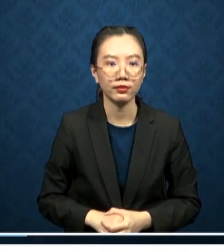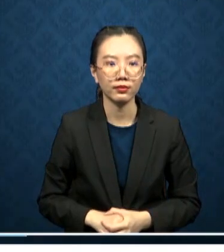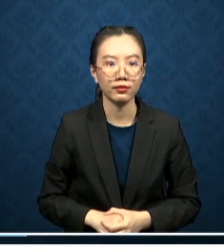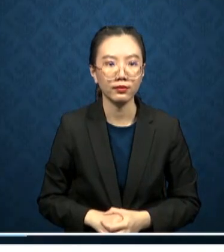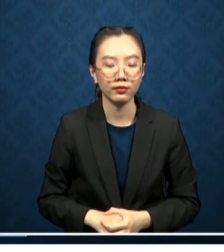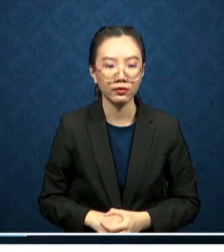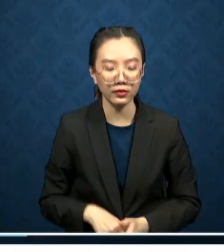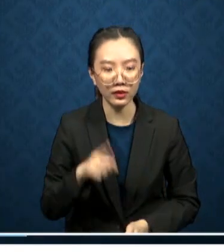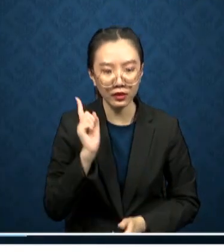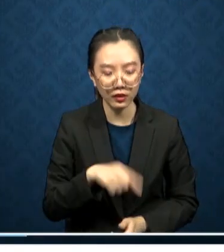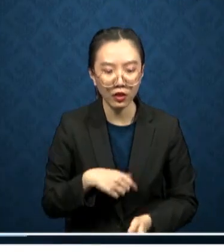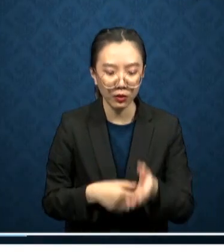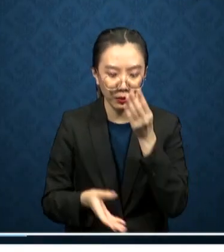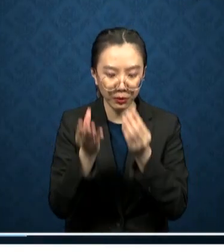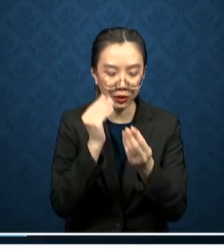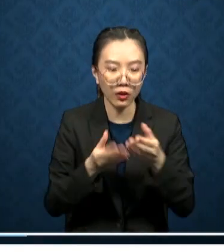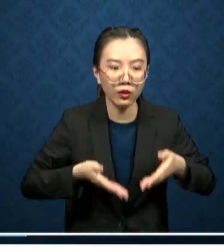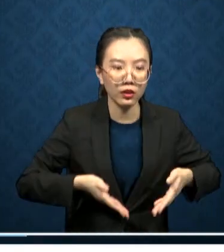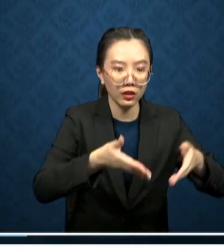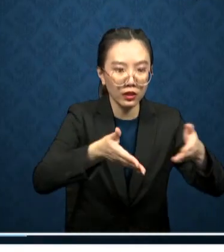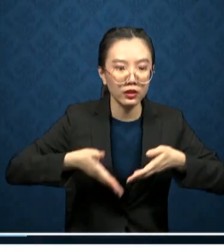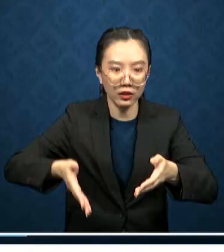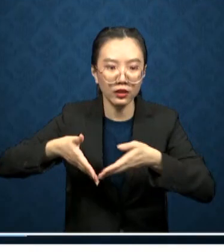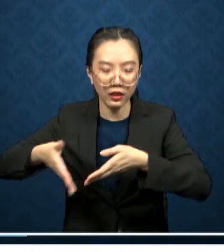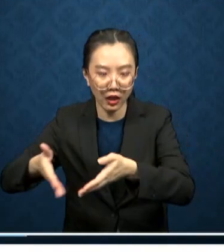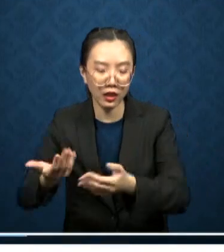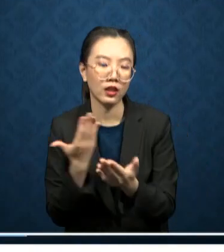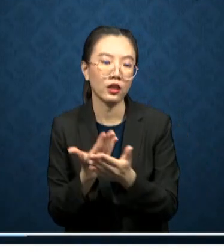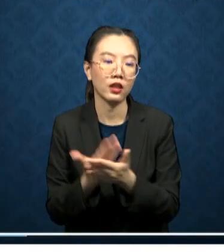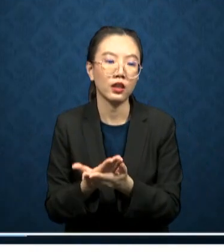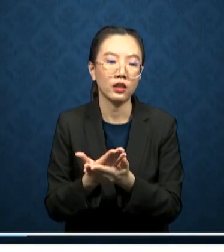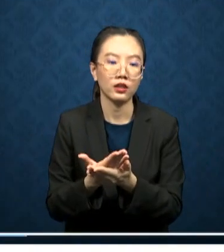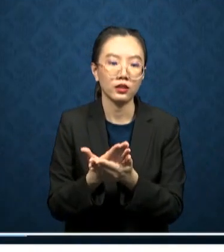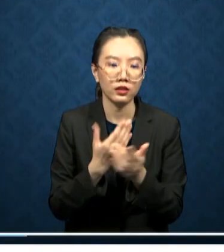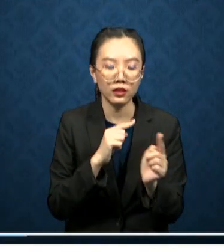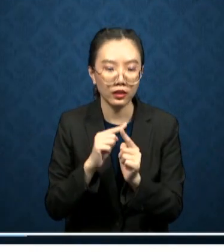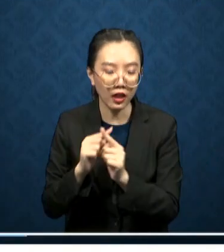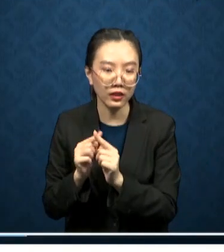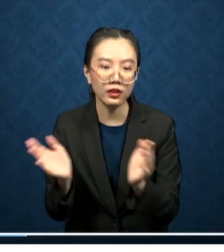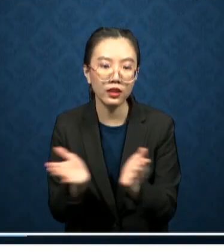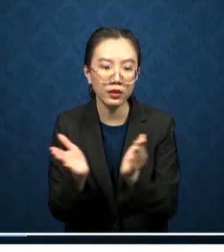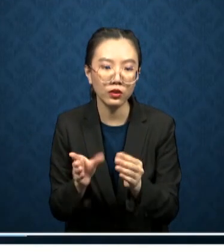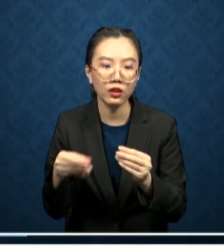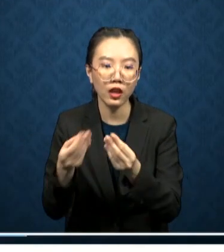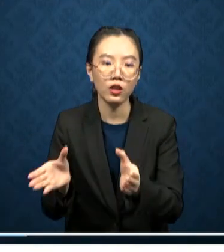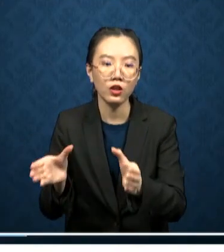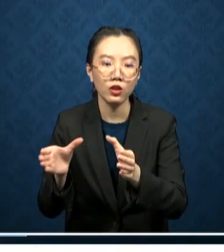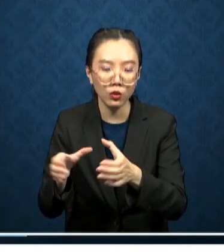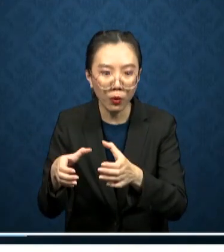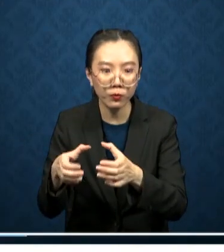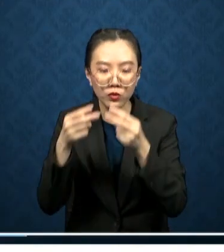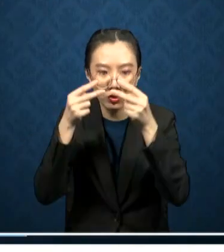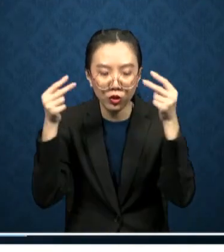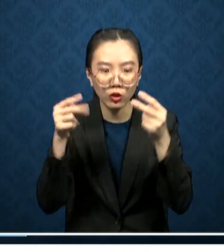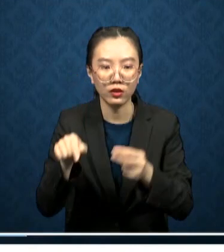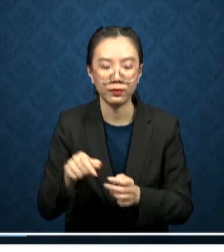ควรมีการศกษาทั้งเส้นทาง การสถานศุนด้านการเงินใหกับกลุมผู้กอเหตรุนแงที่นอกเหนือกับหลกการพ่งตนเองให